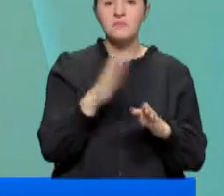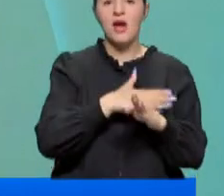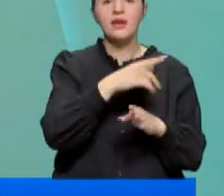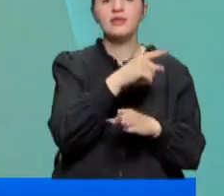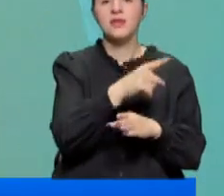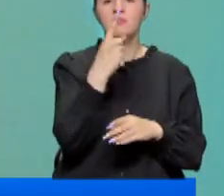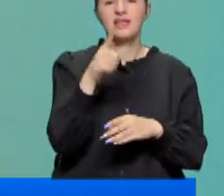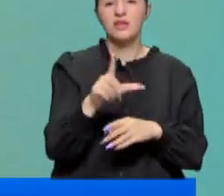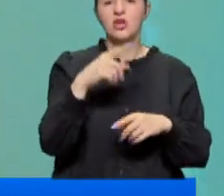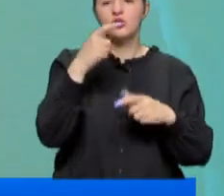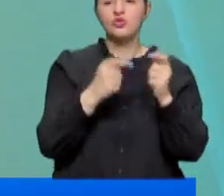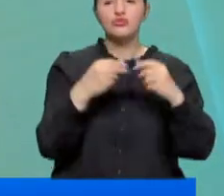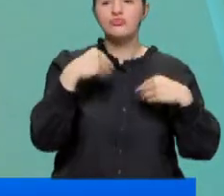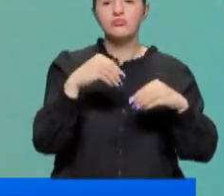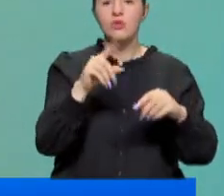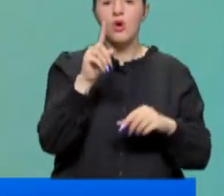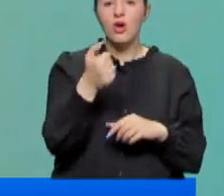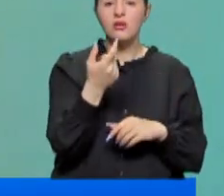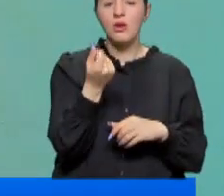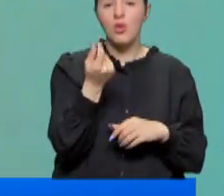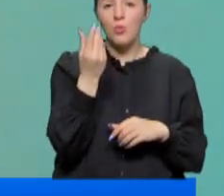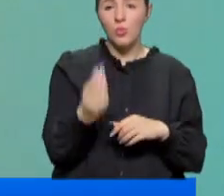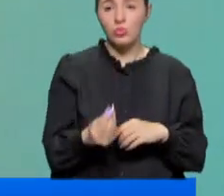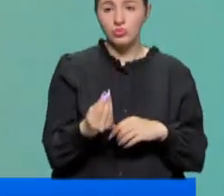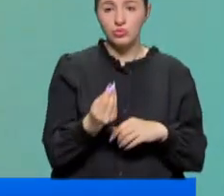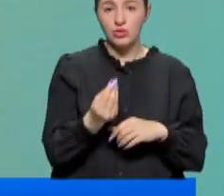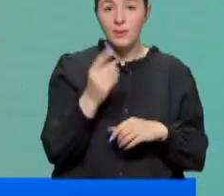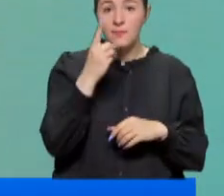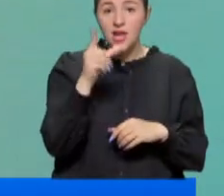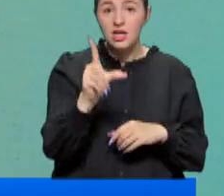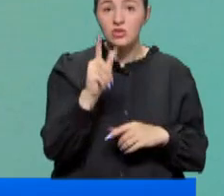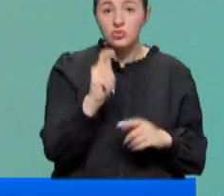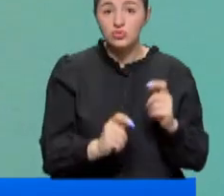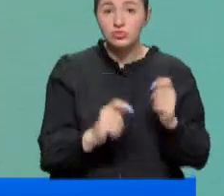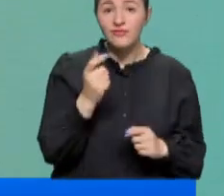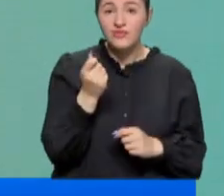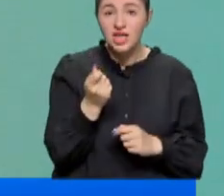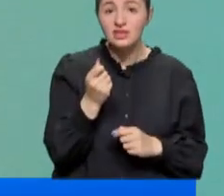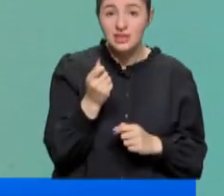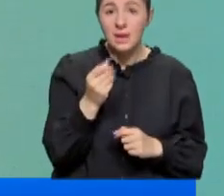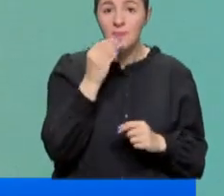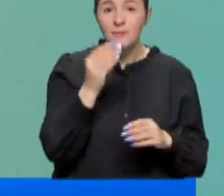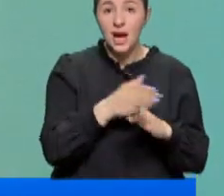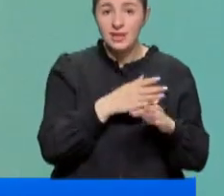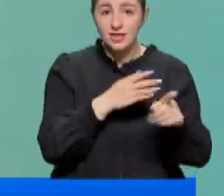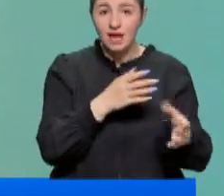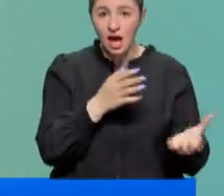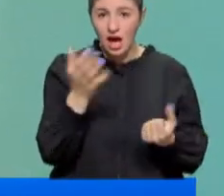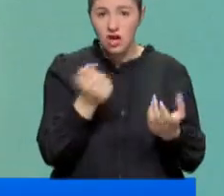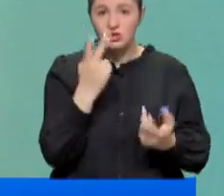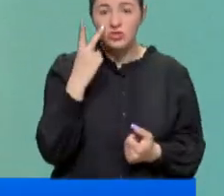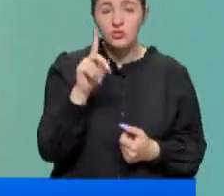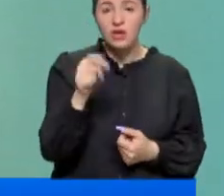marketlerdeki Bir litre sütün fiyatı 16 liraya çıktı Bir litre sütü fiyatı marketlerde